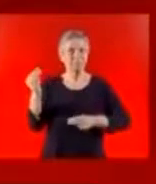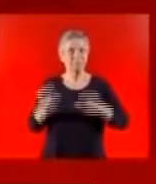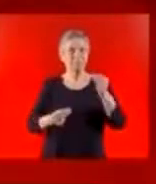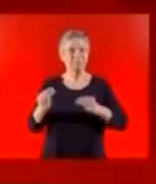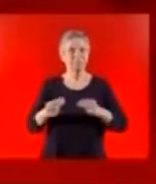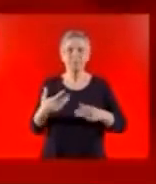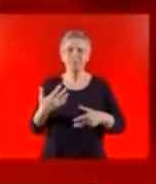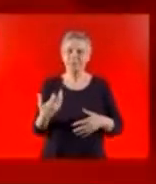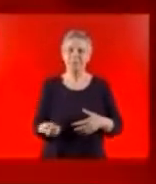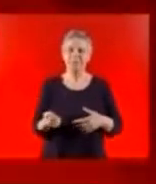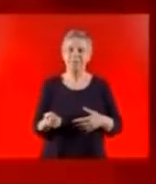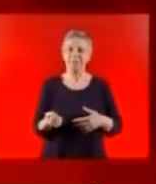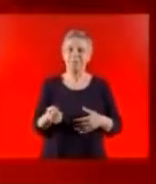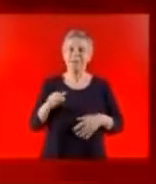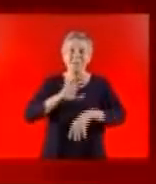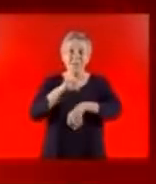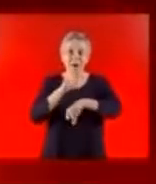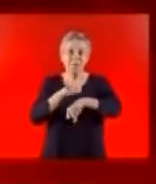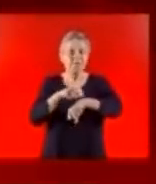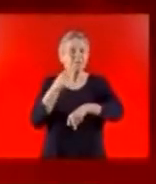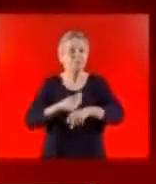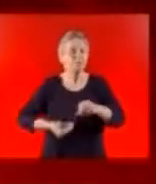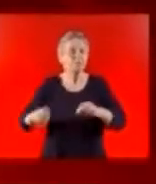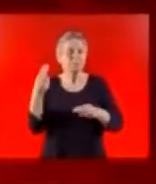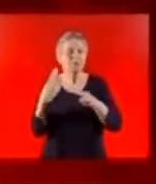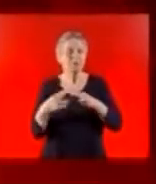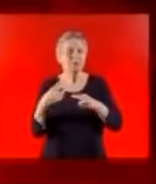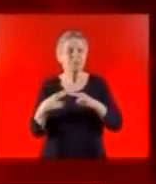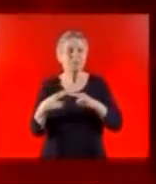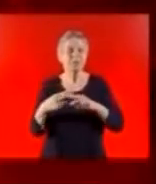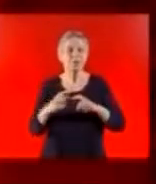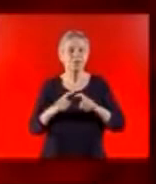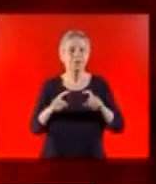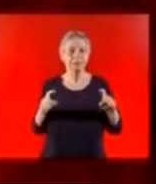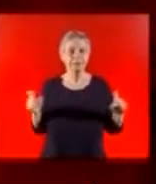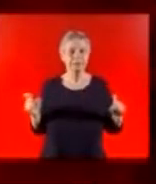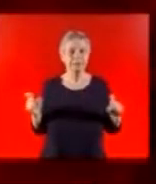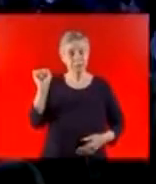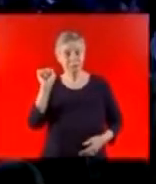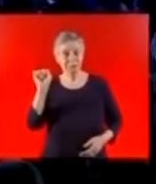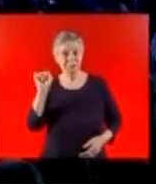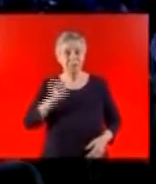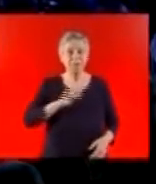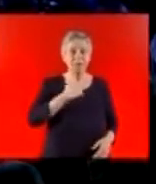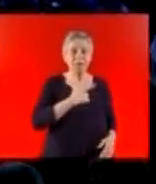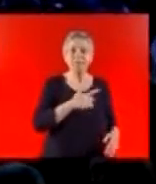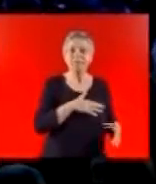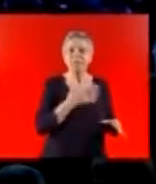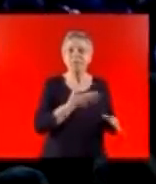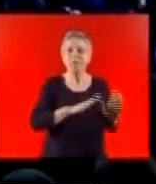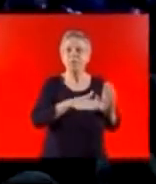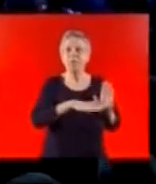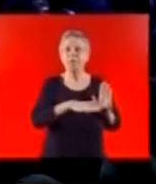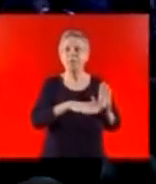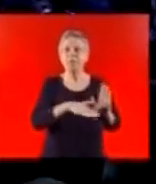προκλήσεων. Ο αρχηγός της αξιωματικής αντιπολίτευσης επισημαίνει ότι στην προσπάθεια αυτή, όπως και στην προσπάθεια της προοδευτικής κυβέρνησης να